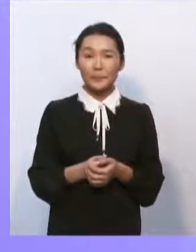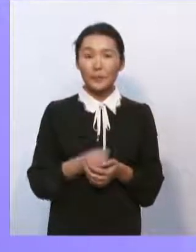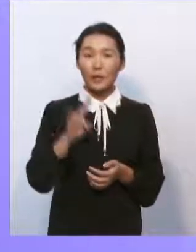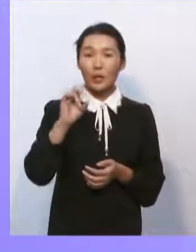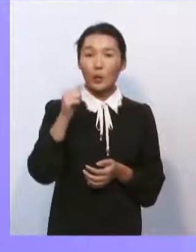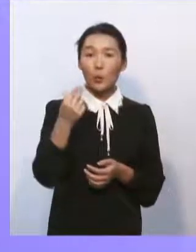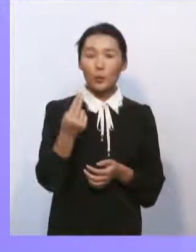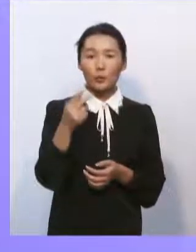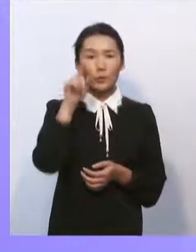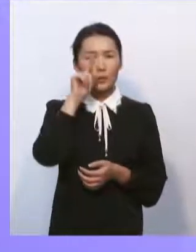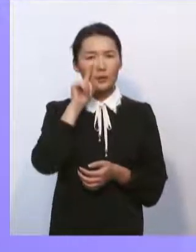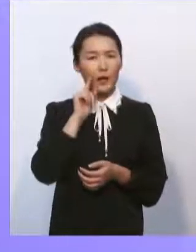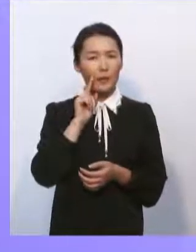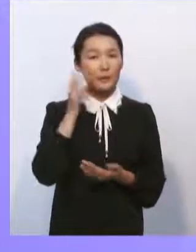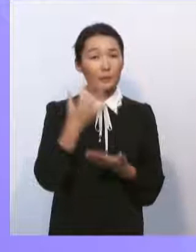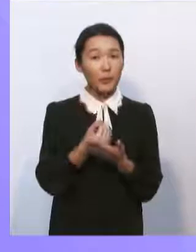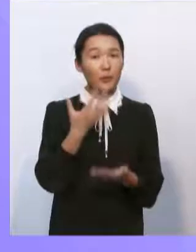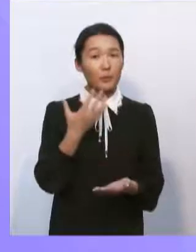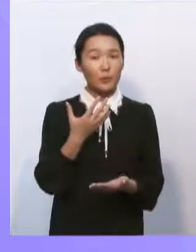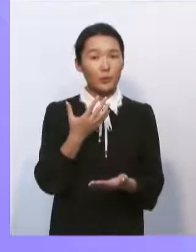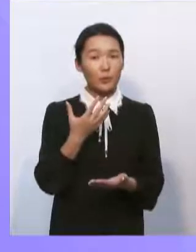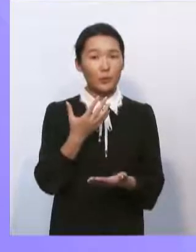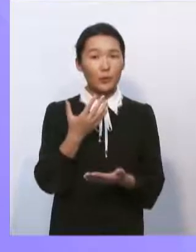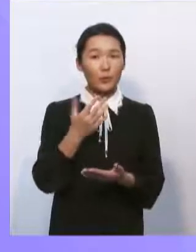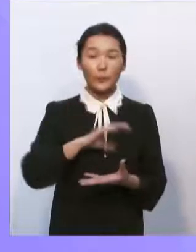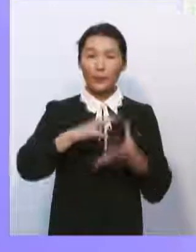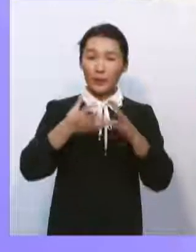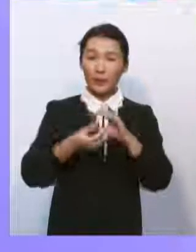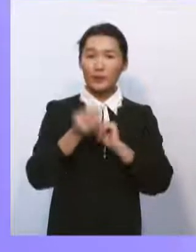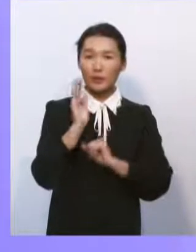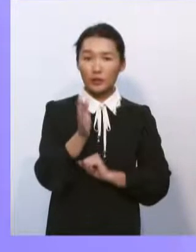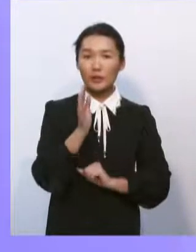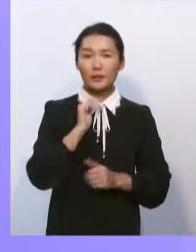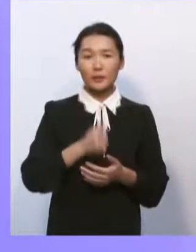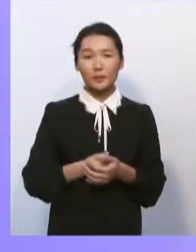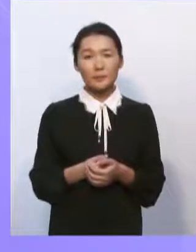Улуттук даамдын баалуулугу тууралуу тыянак чыгарасыңар.